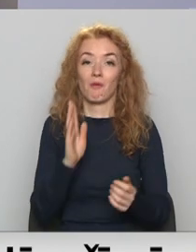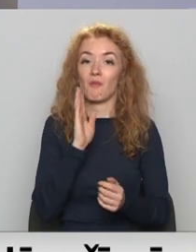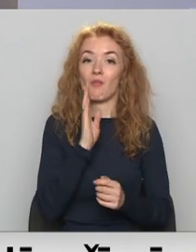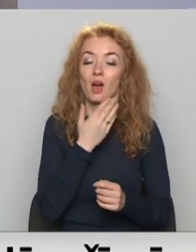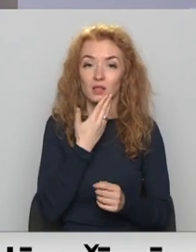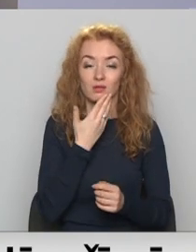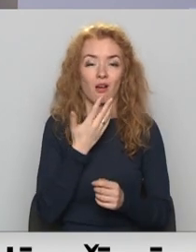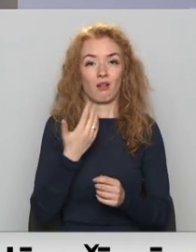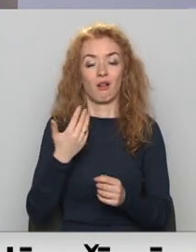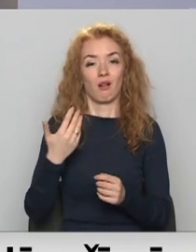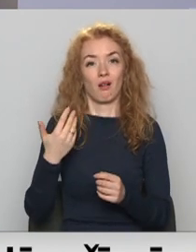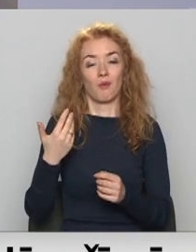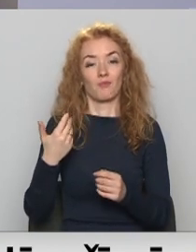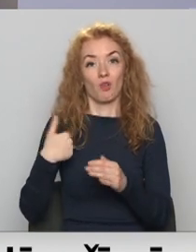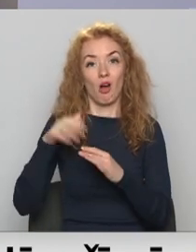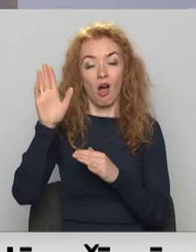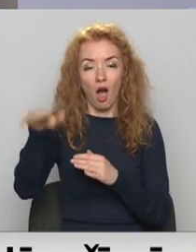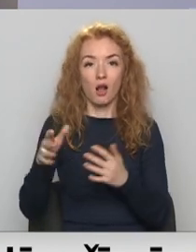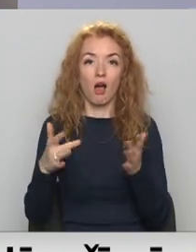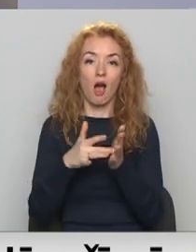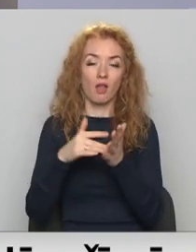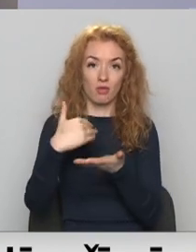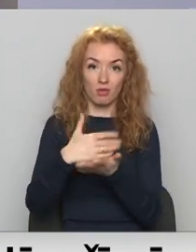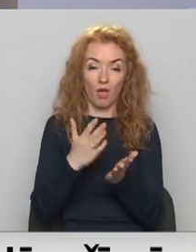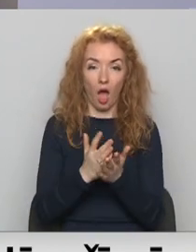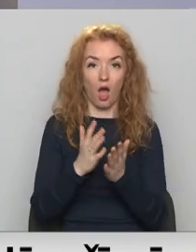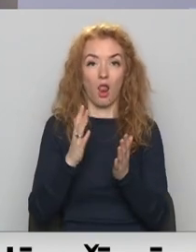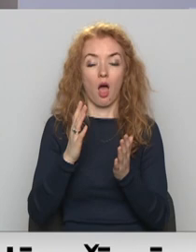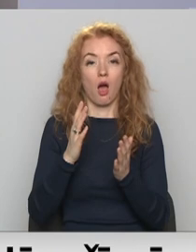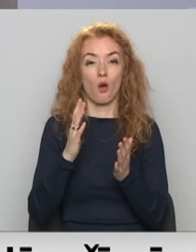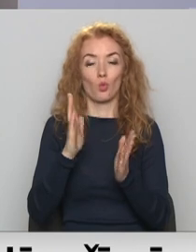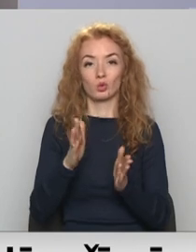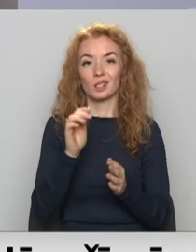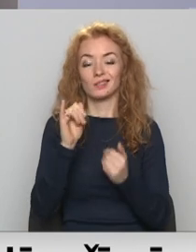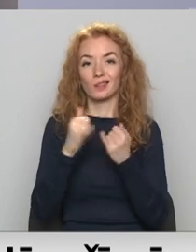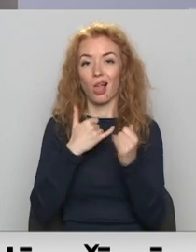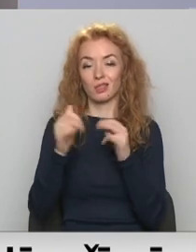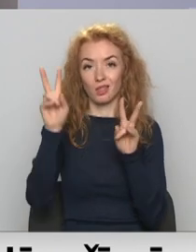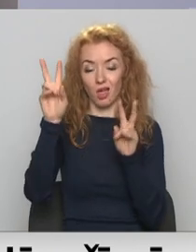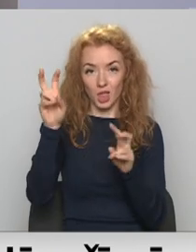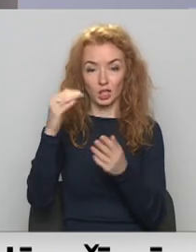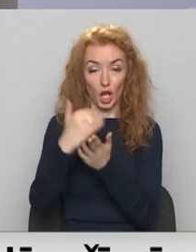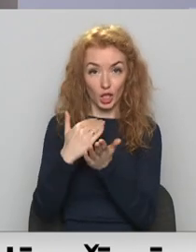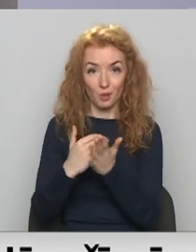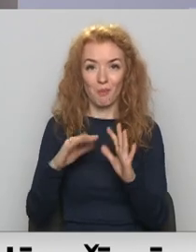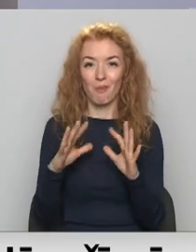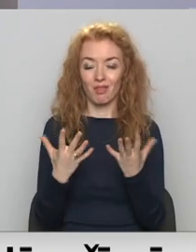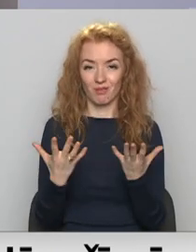vasarā, ārā kāda daļa varētu būt šī dzeltenā tipa pasākuma, bet es jau domāju,